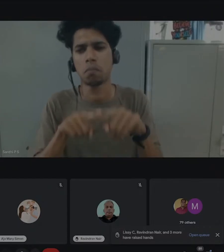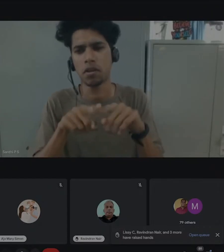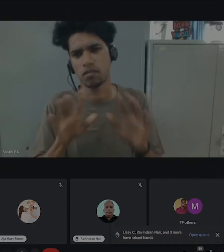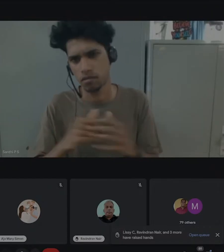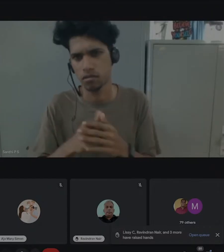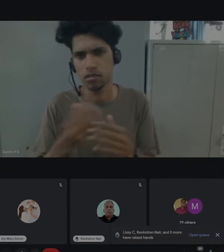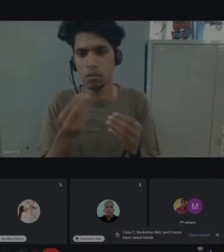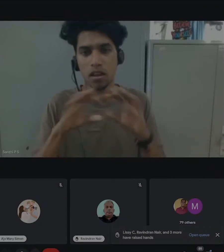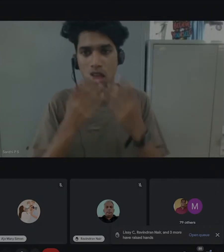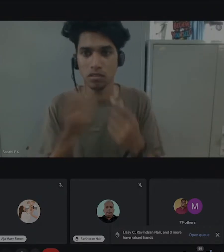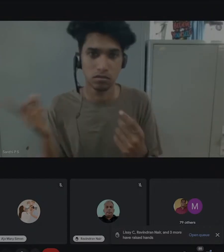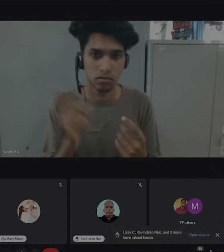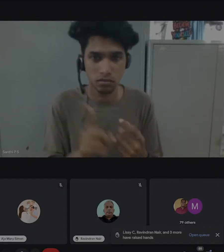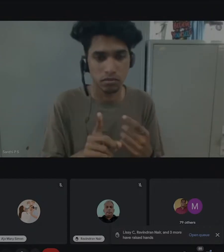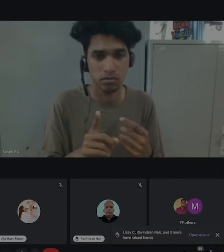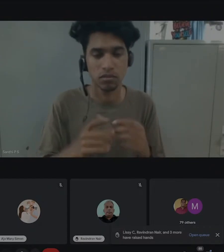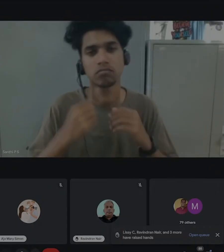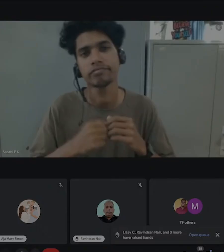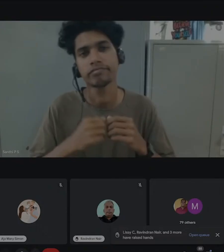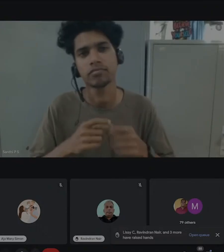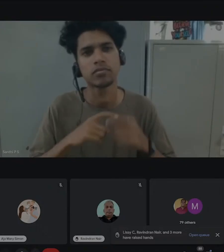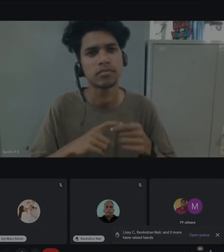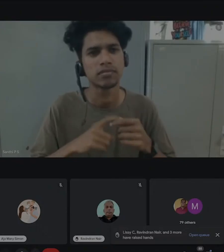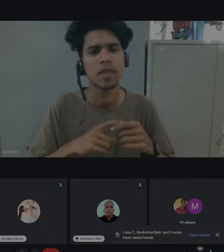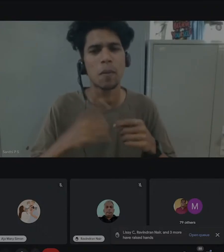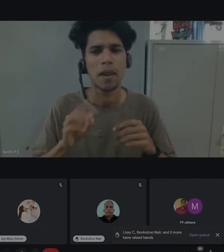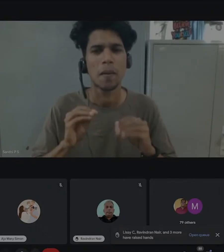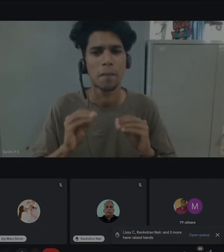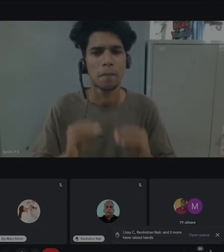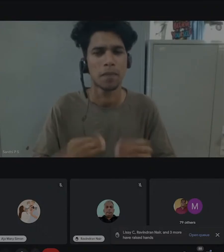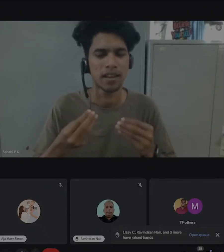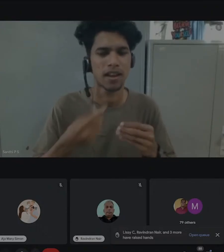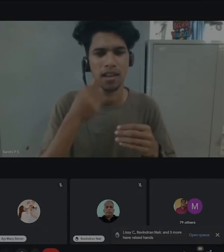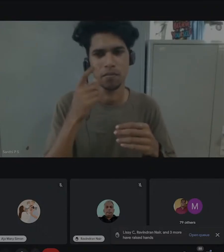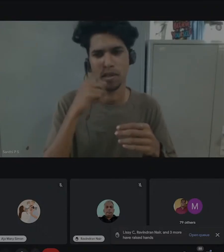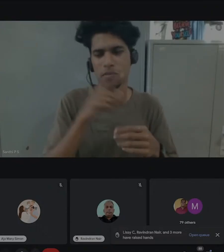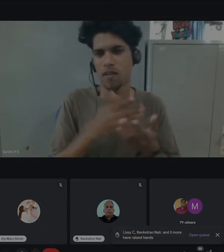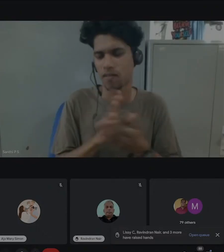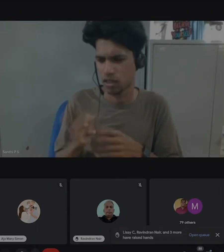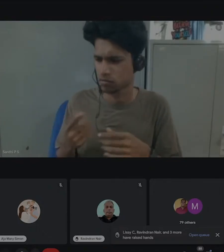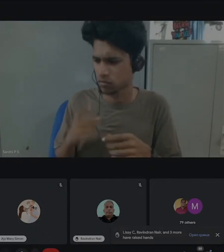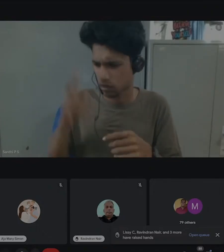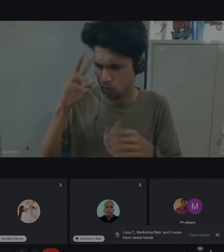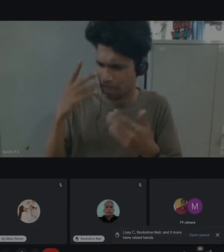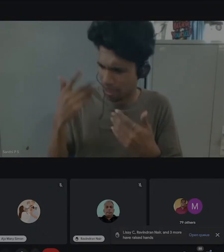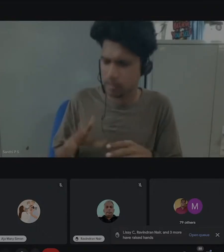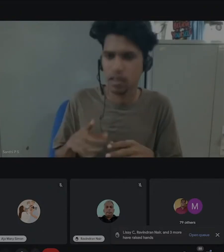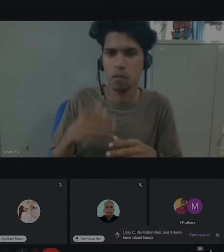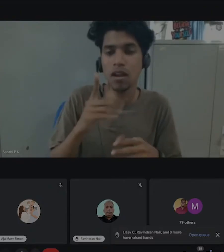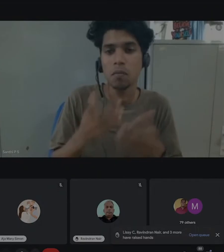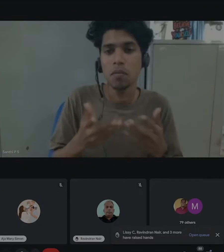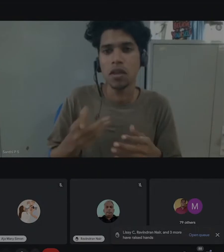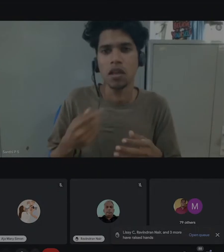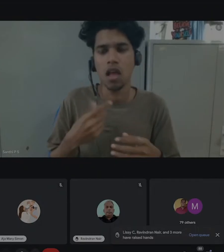ചോദിക്കാനുള്ള ബുദ്ധിമുട്ടുണ്ടെങ്കിൽ മാക്സിമം നമ്മൾ കുട്ടിയെക്കൊണ്ട് ചോദ്യങ്ങൾ ചോദിപ്പിക്കാനുള്ളത്, എങ്ങനെ ചോദിക്കണം, എന്ത് ചോദിക്കണം എന്ന് അറിയായിരിക്കും, പക്ഷെ അത് എങ്ങനെ